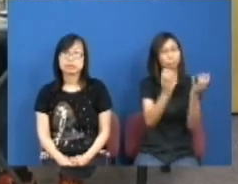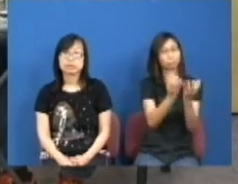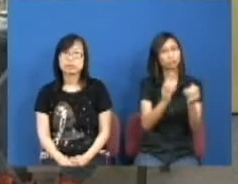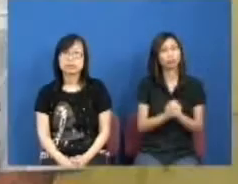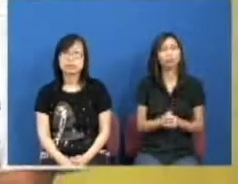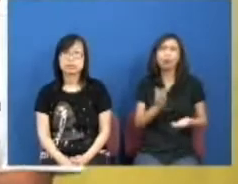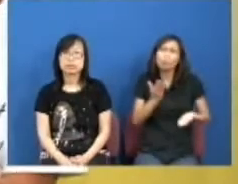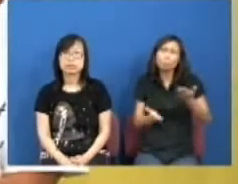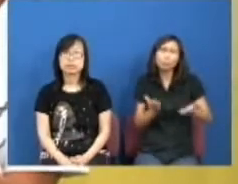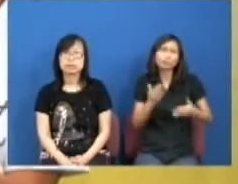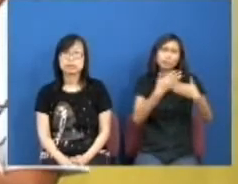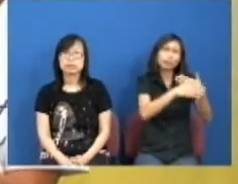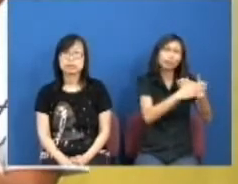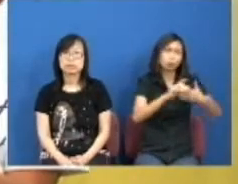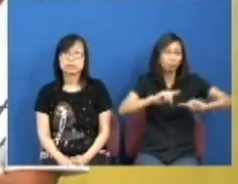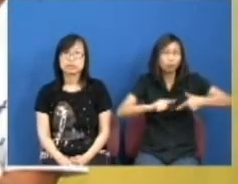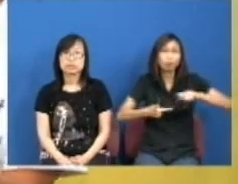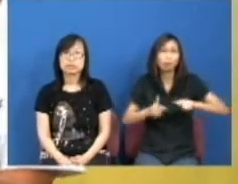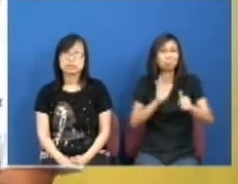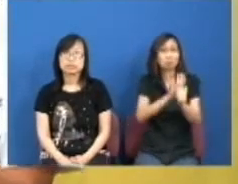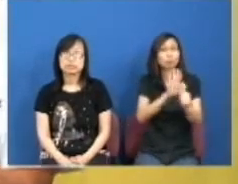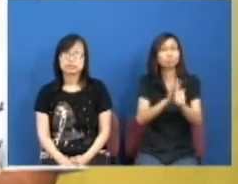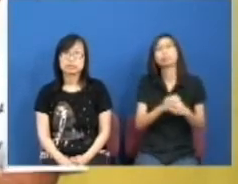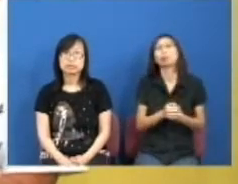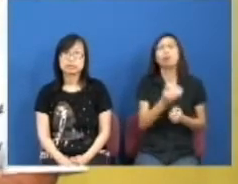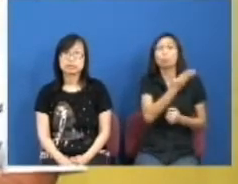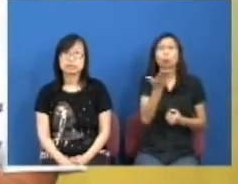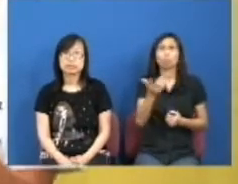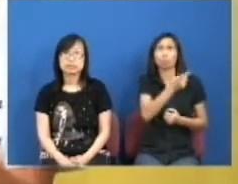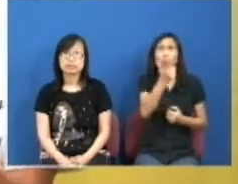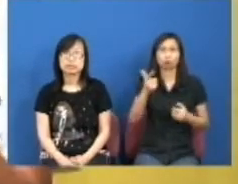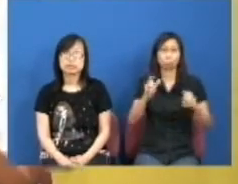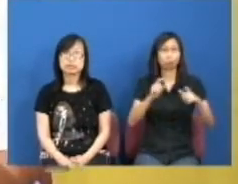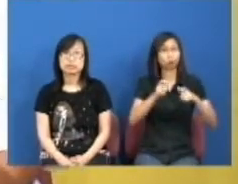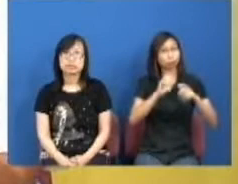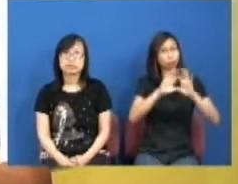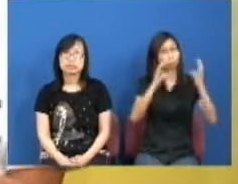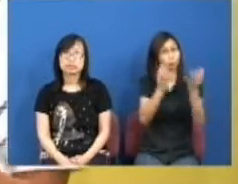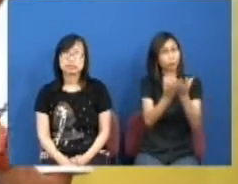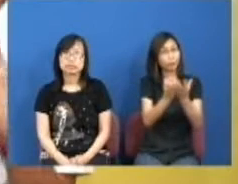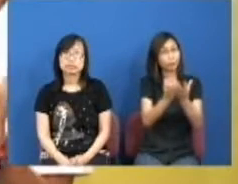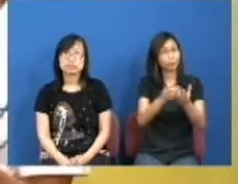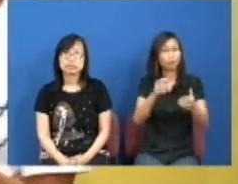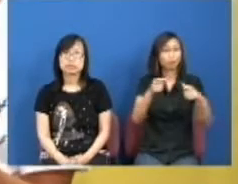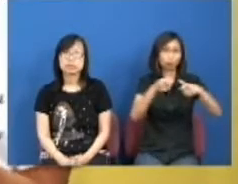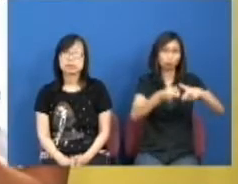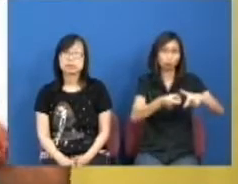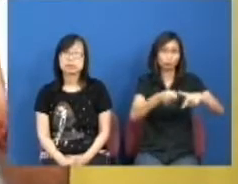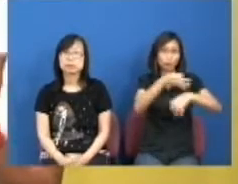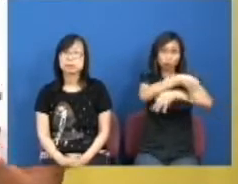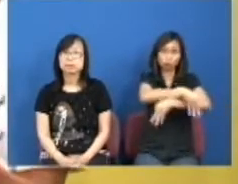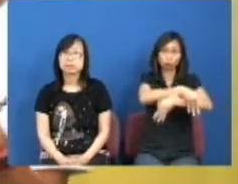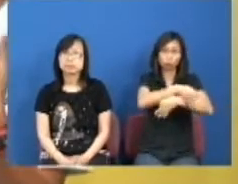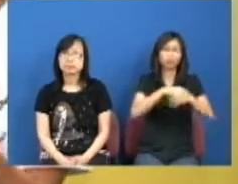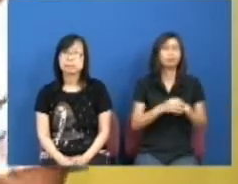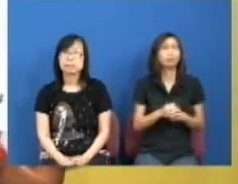港這些團體他們都是公司註冊，當然公司註冊他們開一間公司而已，我們作為普通人，我們很難知